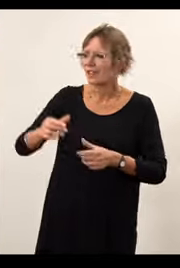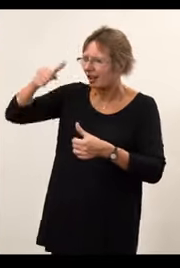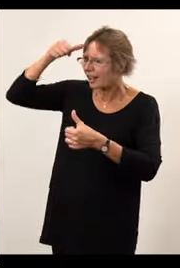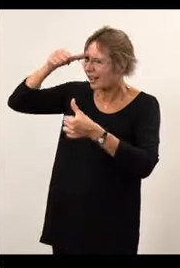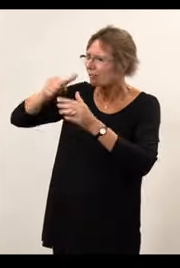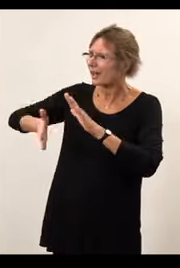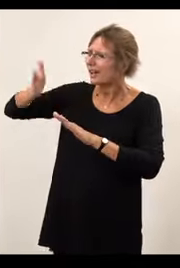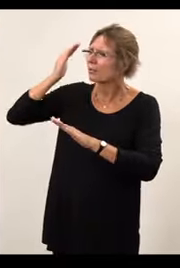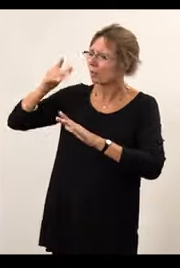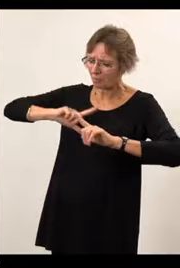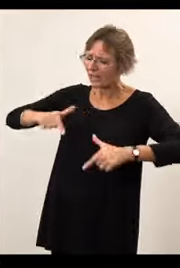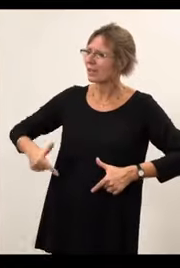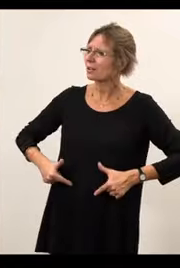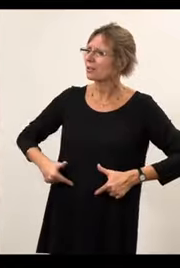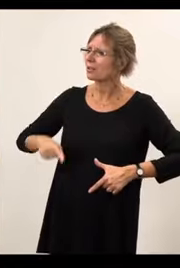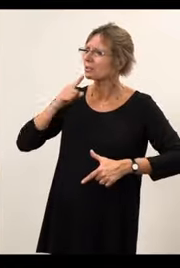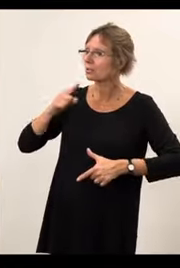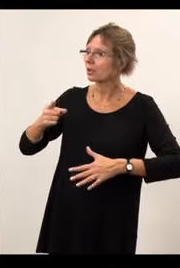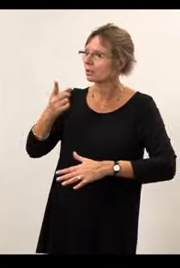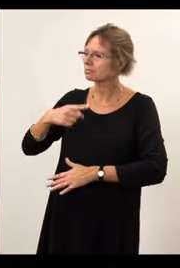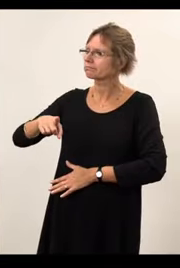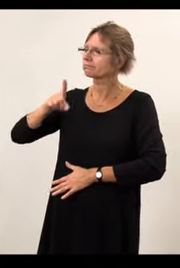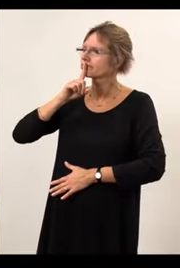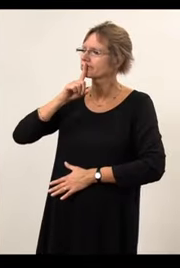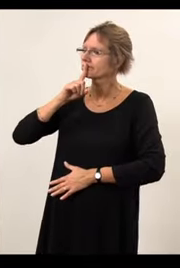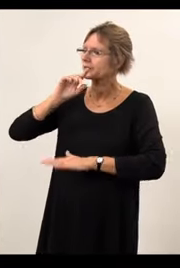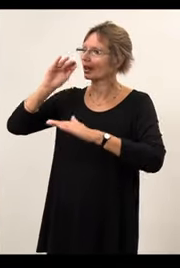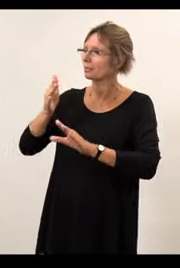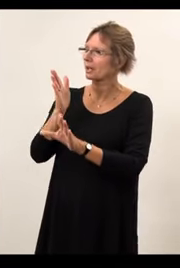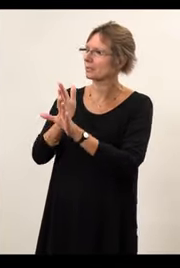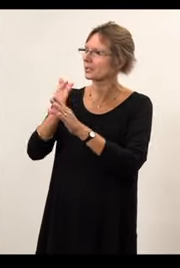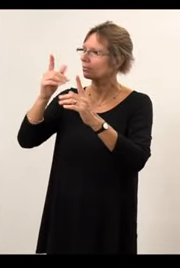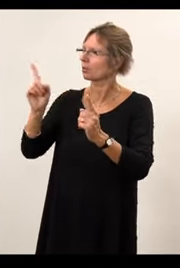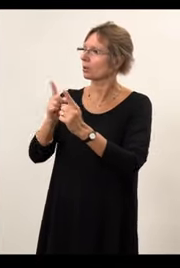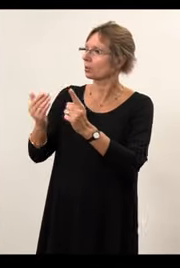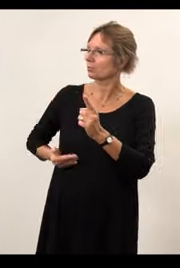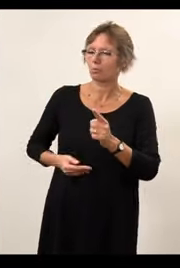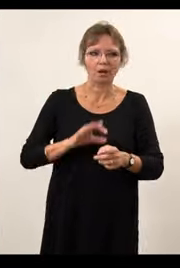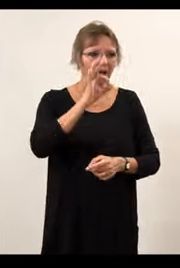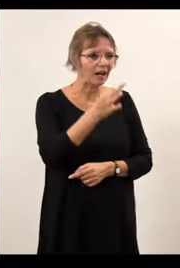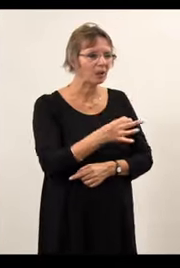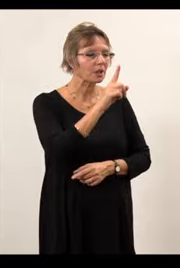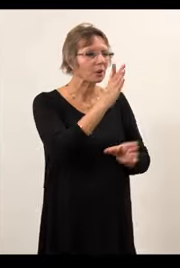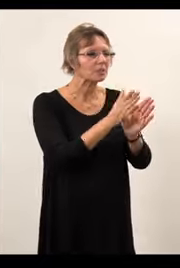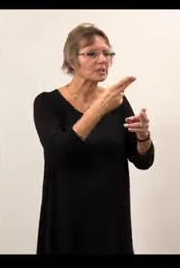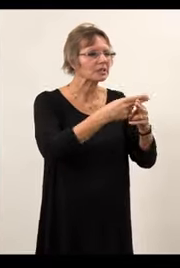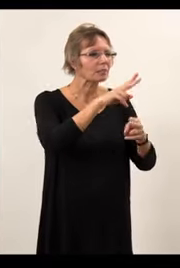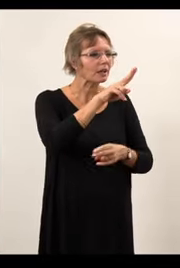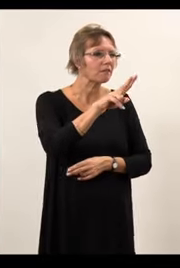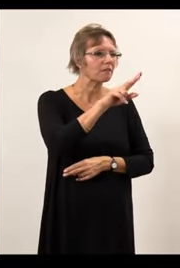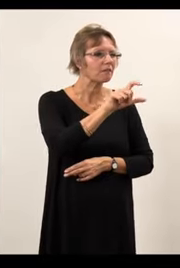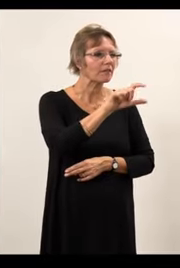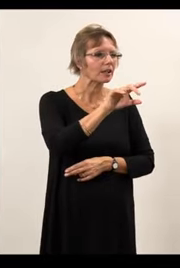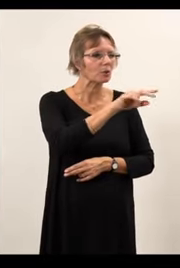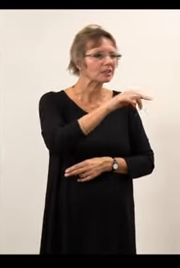Tu te souviens quand t'étais en grande section, t'as arrêté de parler? Et à la psy de ton école qui a demandé à voir maman? Valentine, ouais. Ouais. Ouais, je l'adorais, elle était